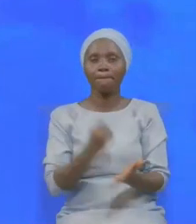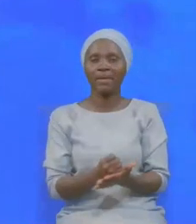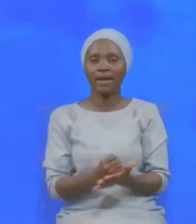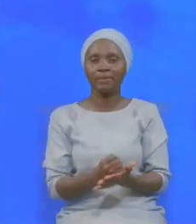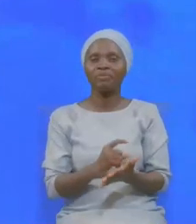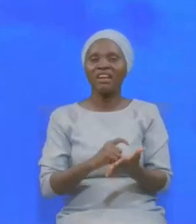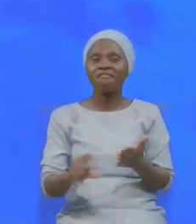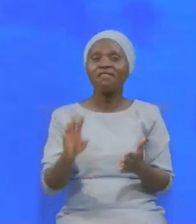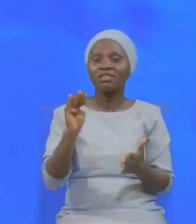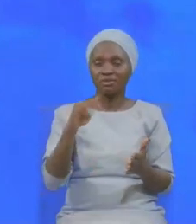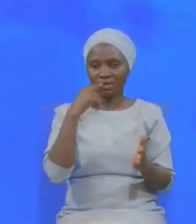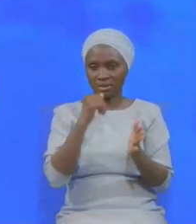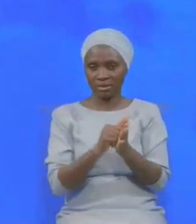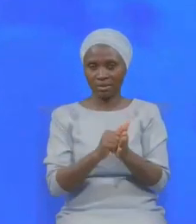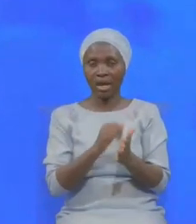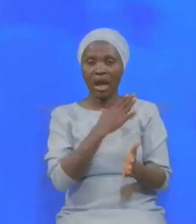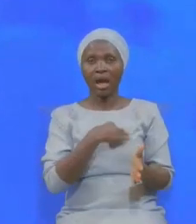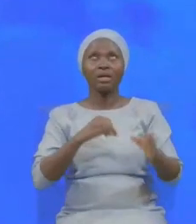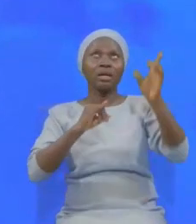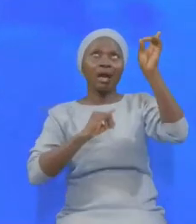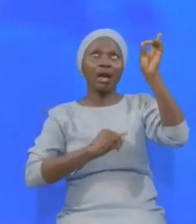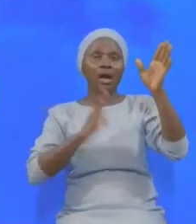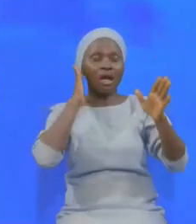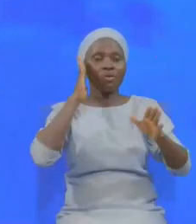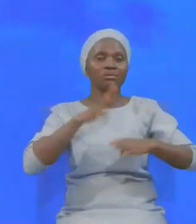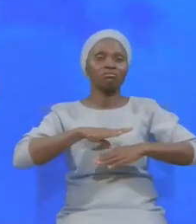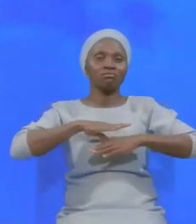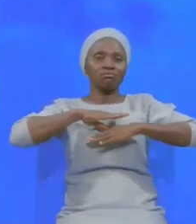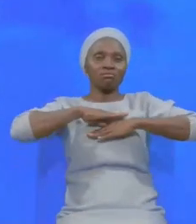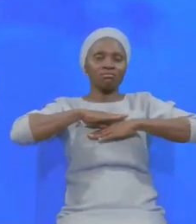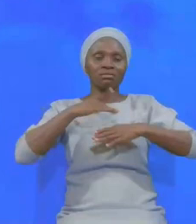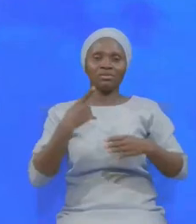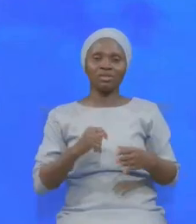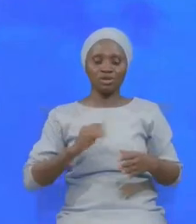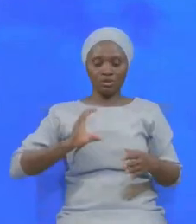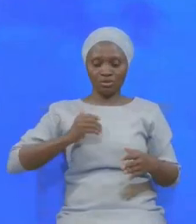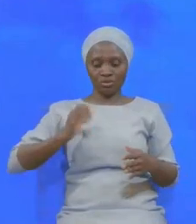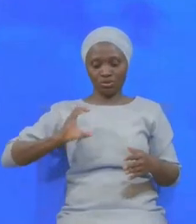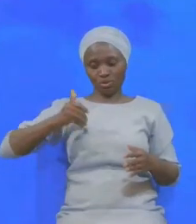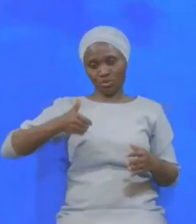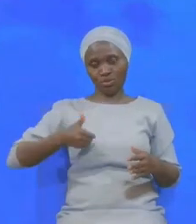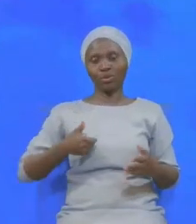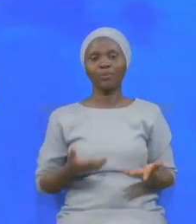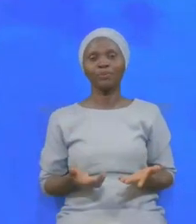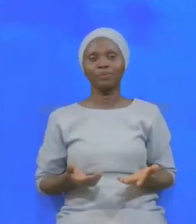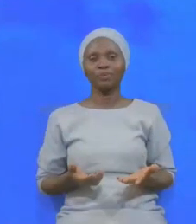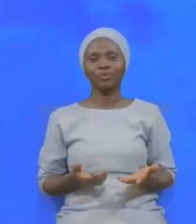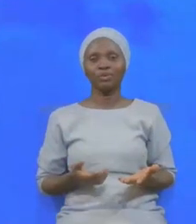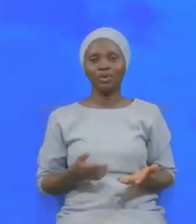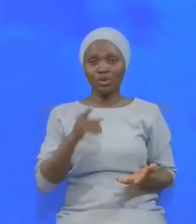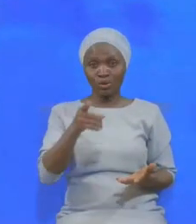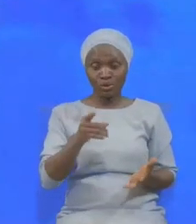Je rassasierai de graisse l'âme des sacrificateurs. Les ouvriers qui sont là ce